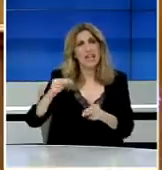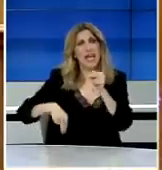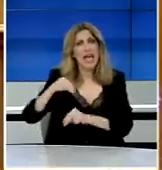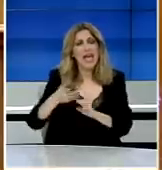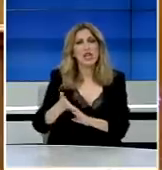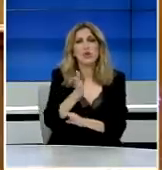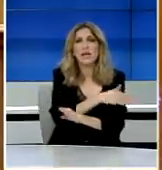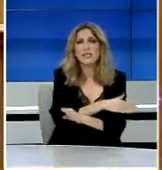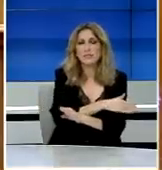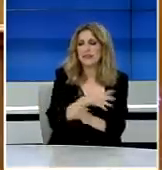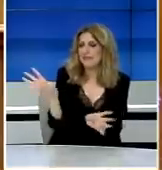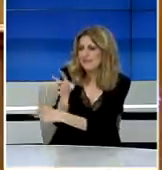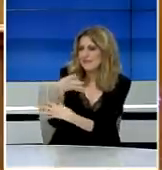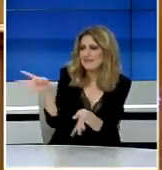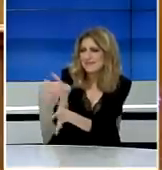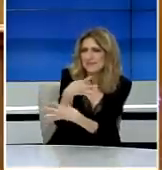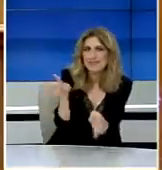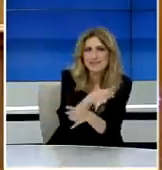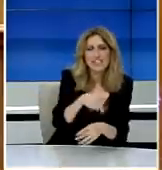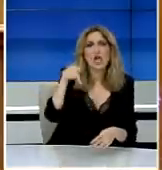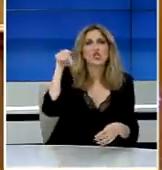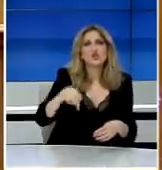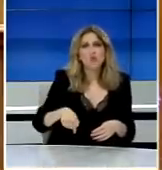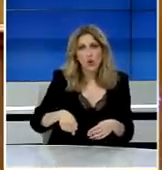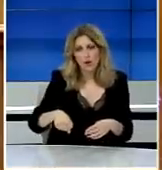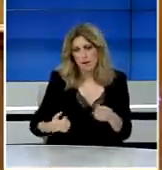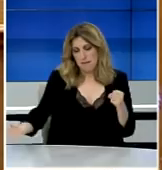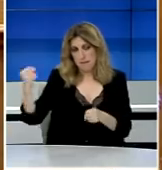λέτε μπαταξίδες και τους λέτε ότι οι επιχειρήσεις τους είναι ζόμπι.